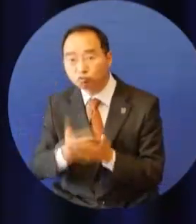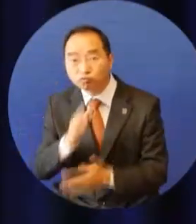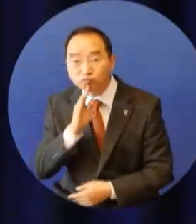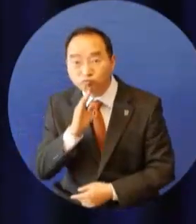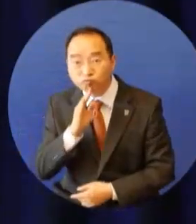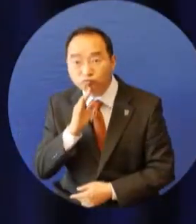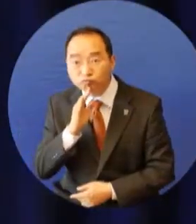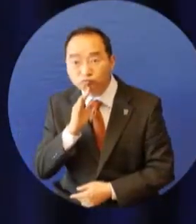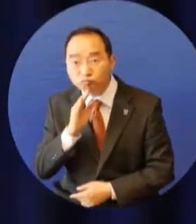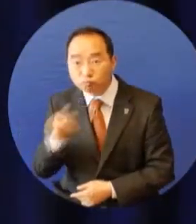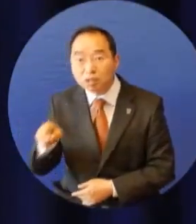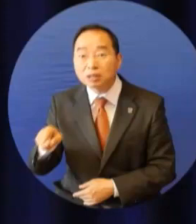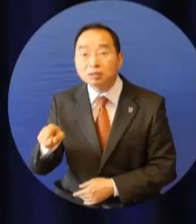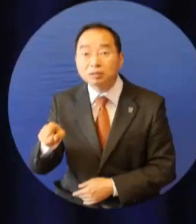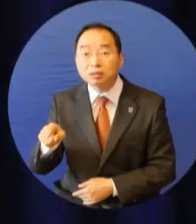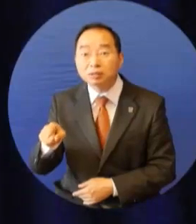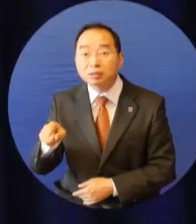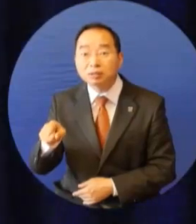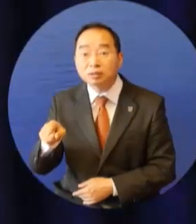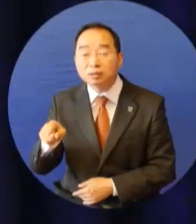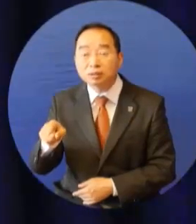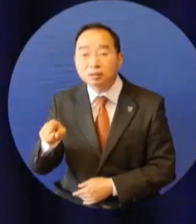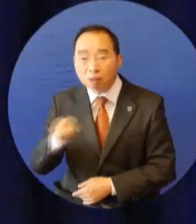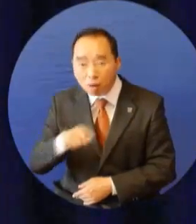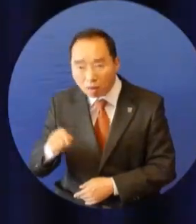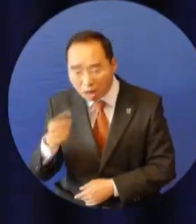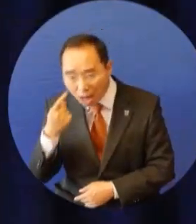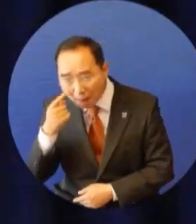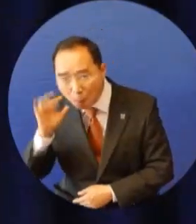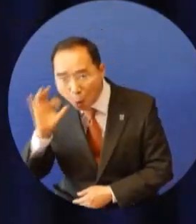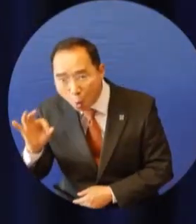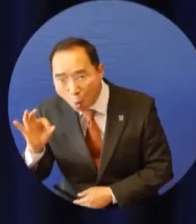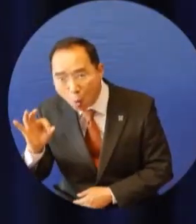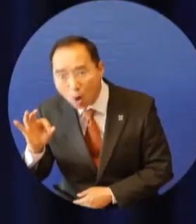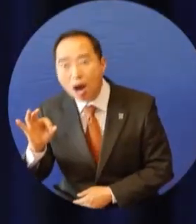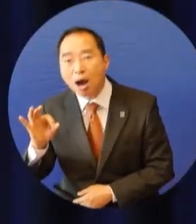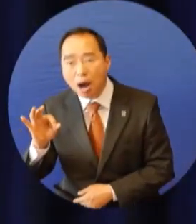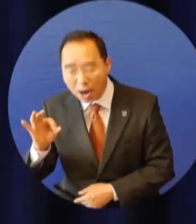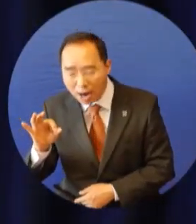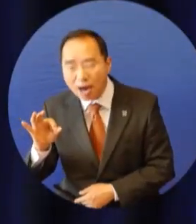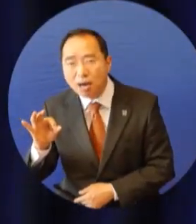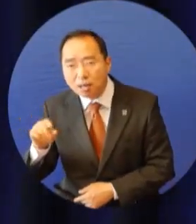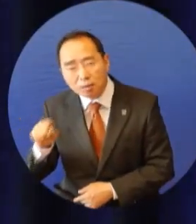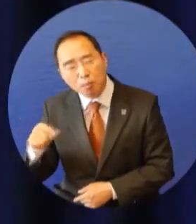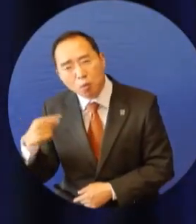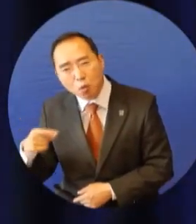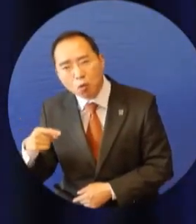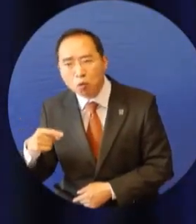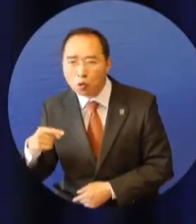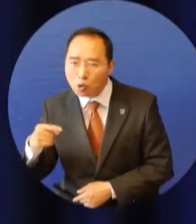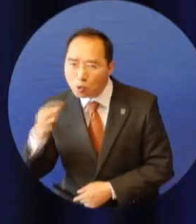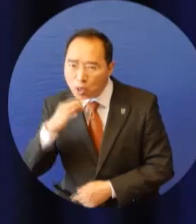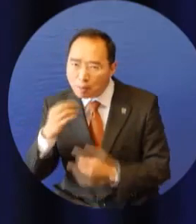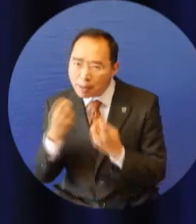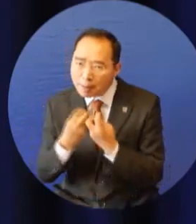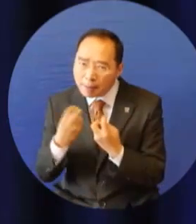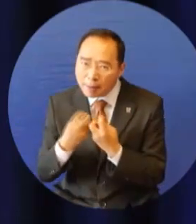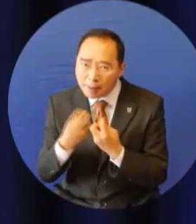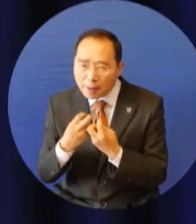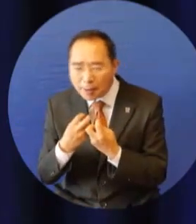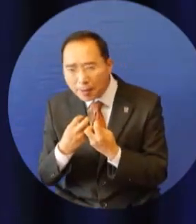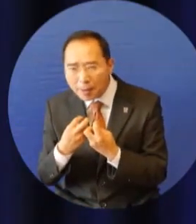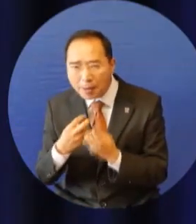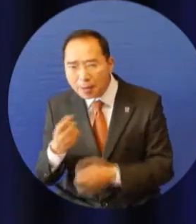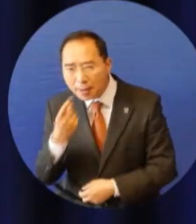거하고 다르잖아요. 네. 마찬가지예요. 그건 좀 더 깊이 그 식물이 가지고 있는 것을 더 가까이 가보고